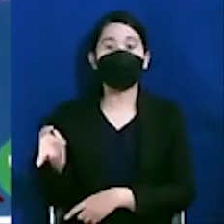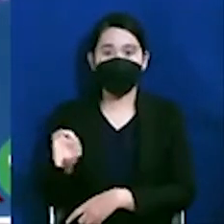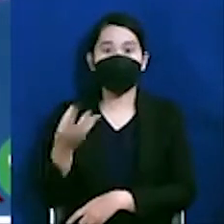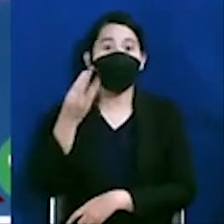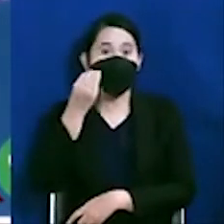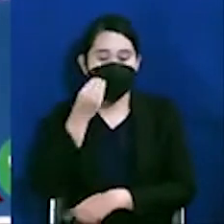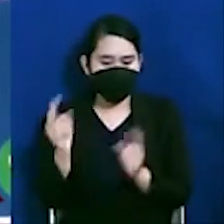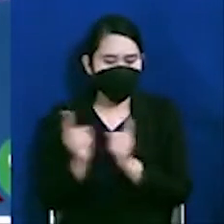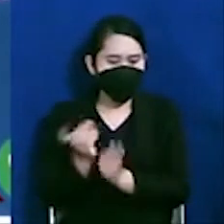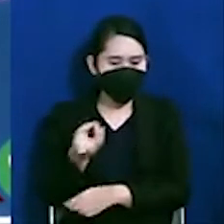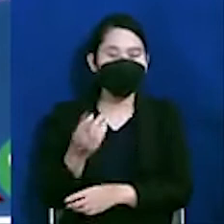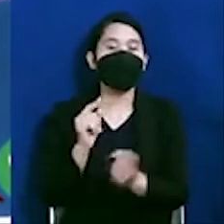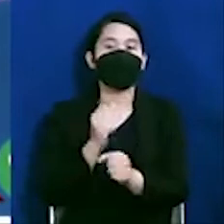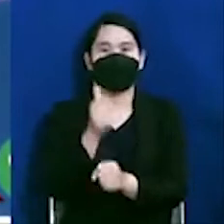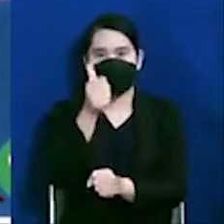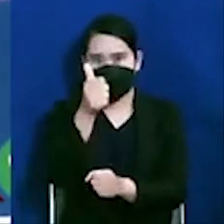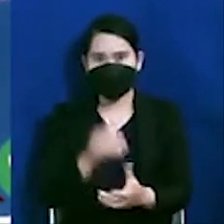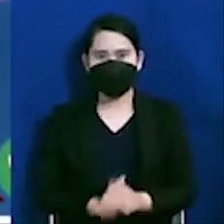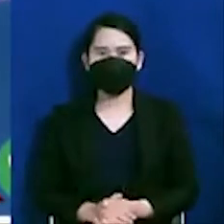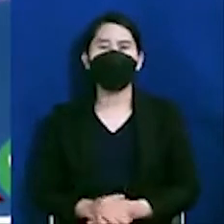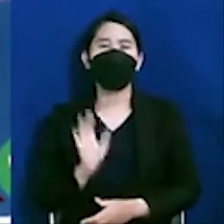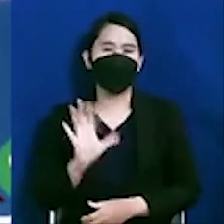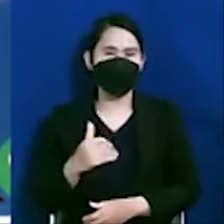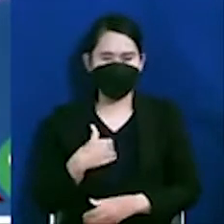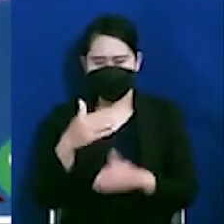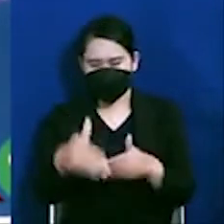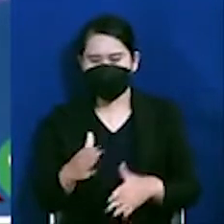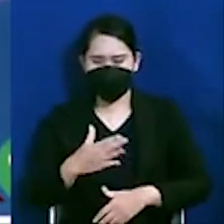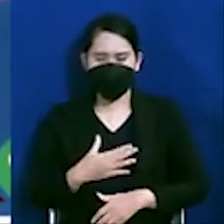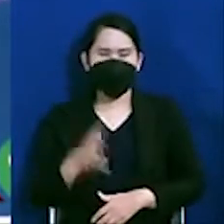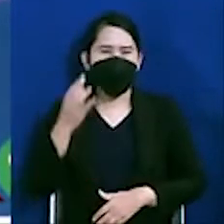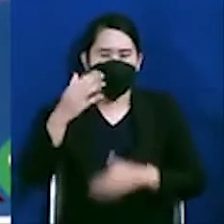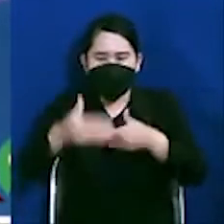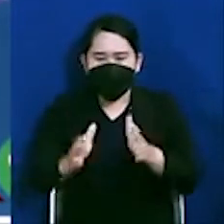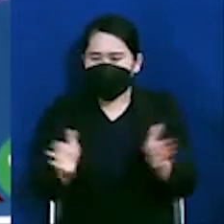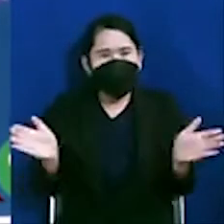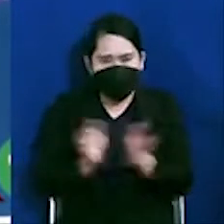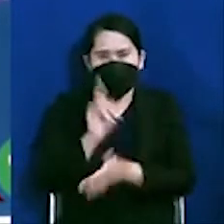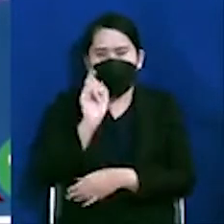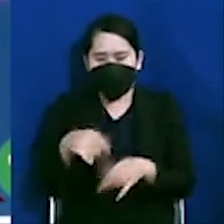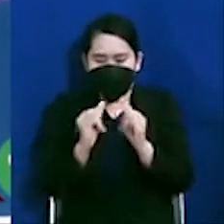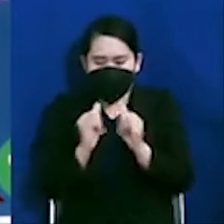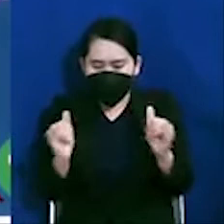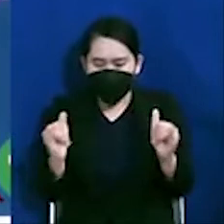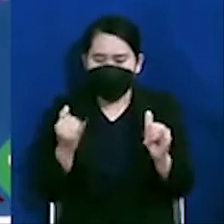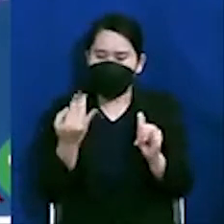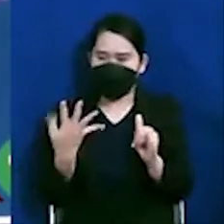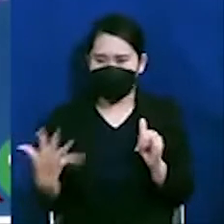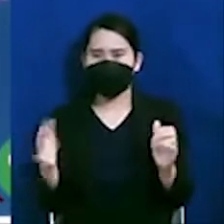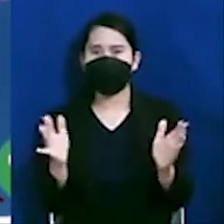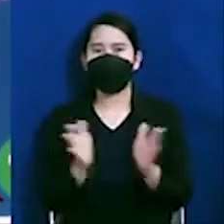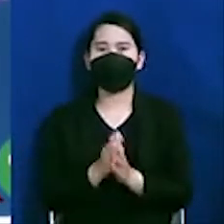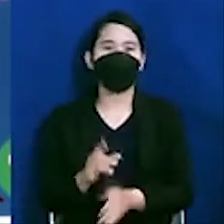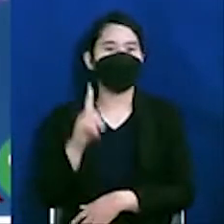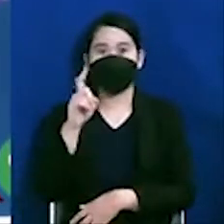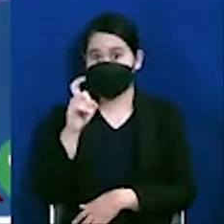บ้านทำได้ครับจะใช้บ่บ้านหลังนี้ไม่มีห้องแยกเลยนะครับนอนร่วมกันหมดเลย 4 5คนอย่างนี้